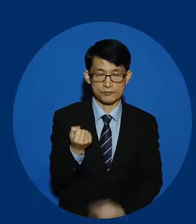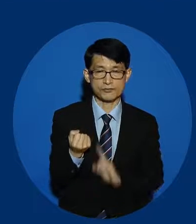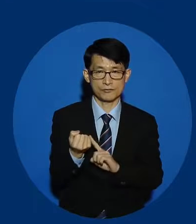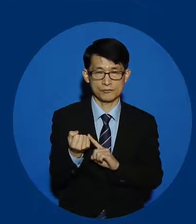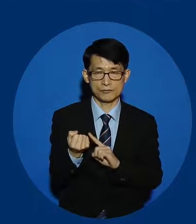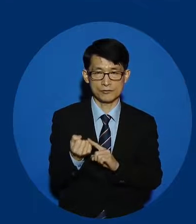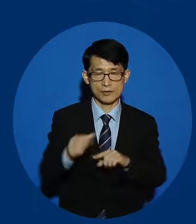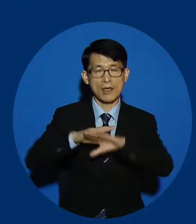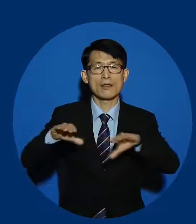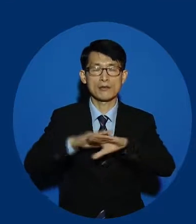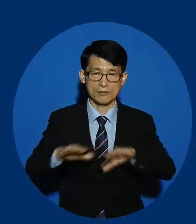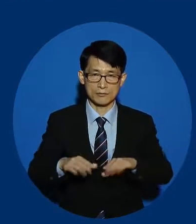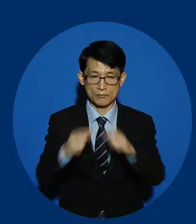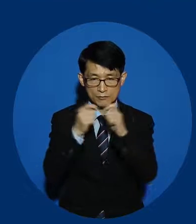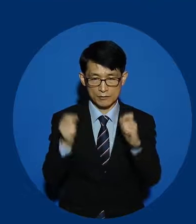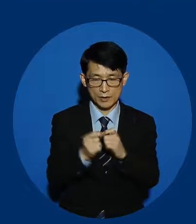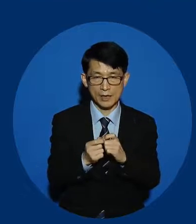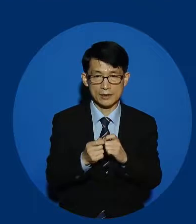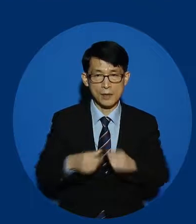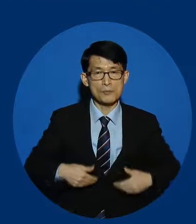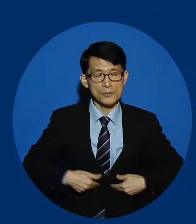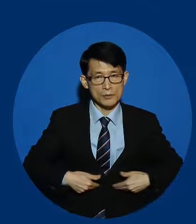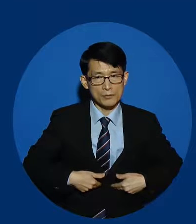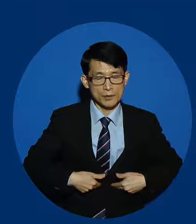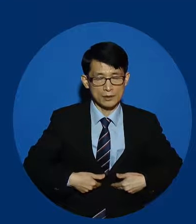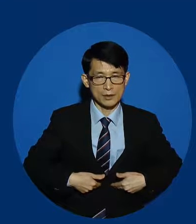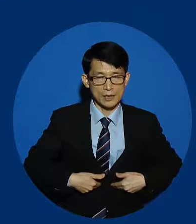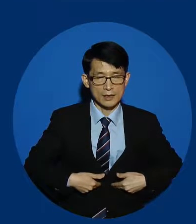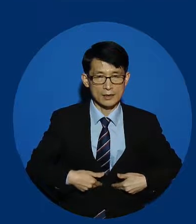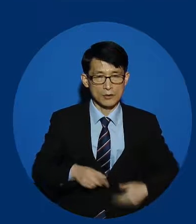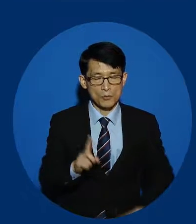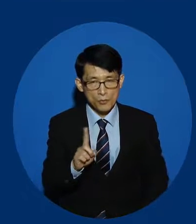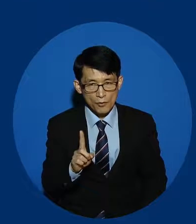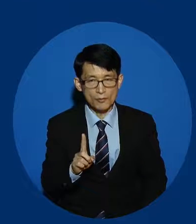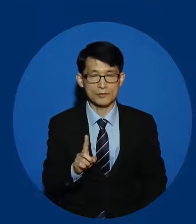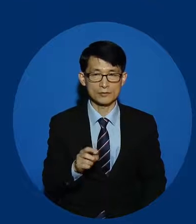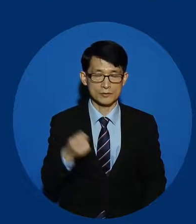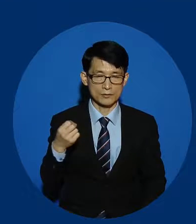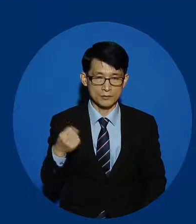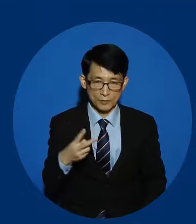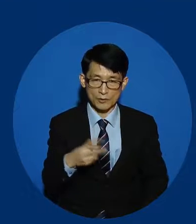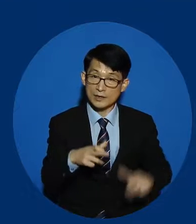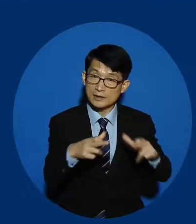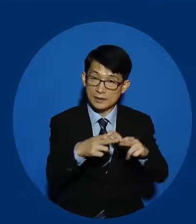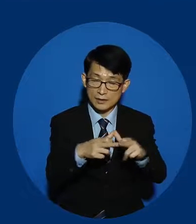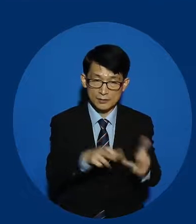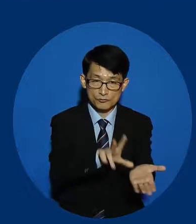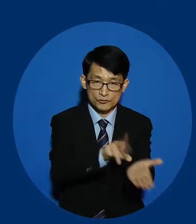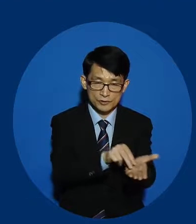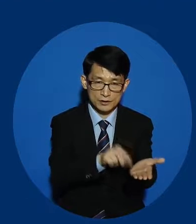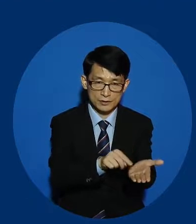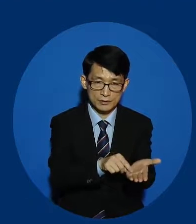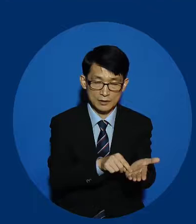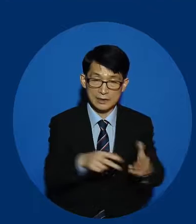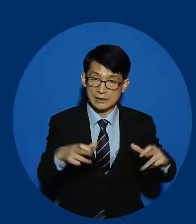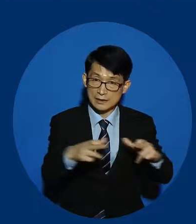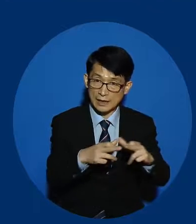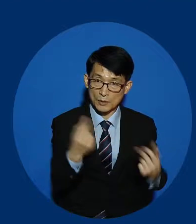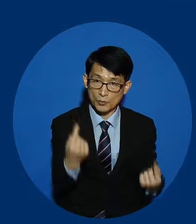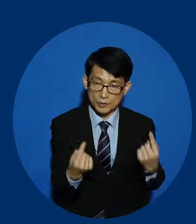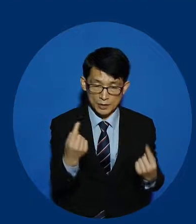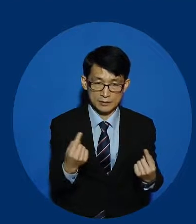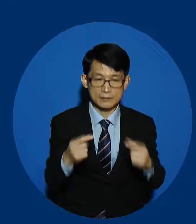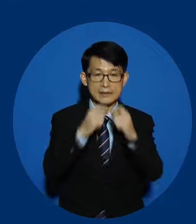개인의 욕구라든가, 그다음에 이 장애 문제를 또 다시 새로운 시각에 봐야 된다. 장애 문제가 장애라기보다는 어떤